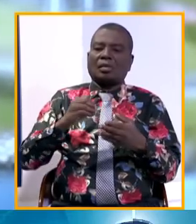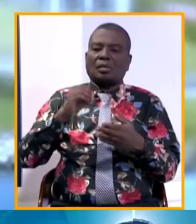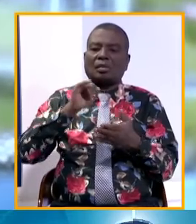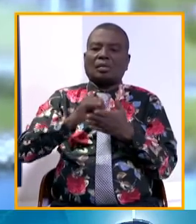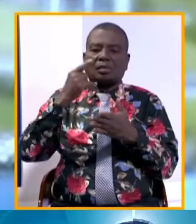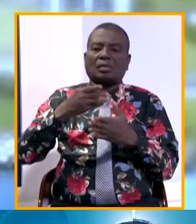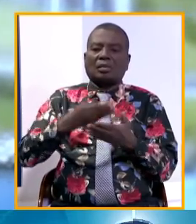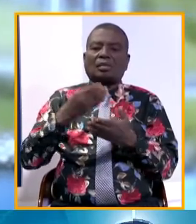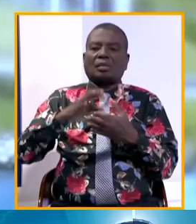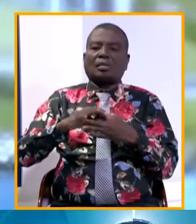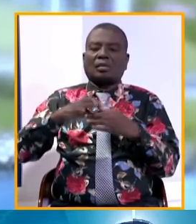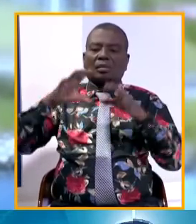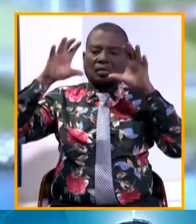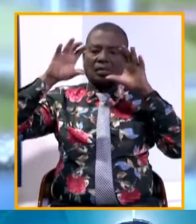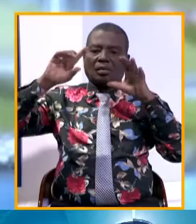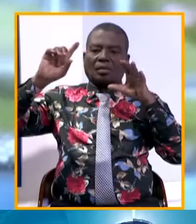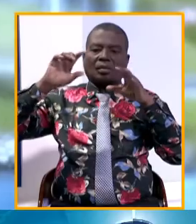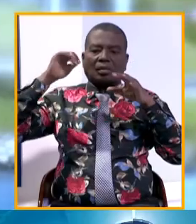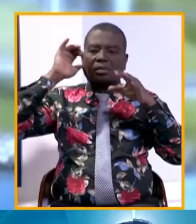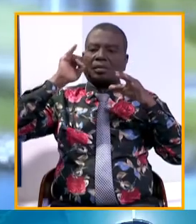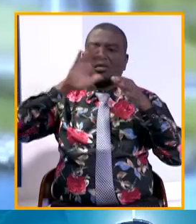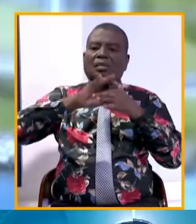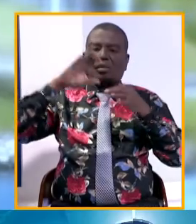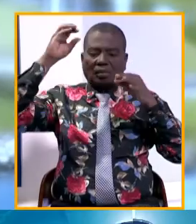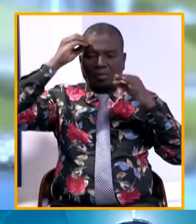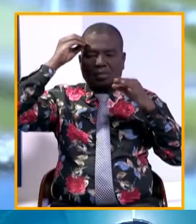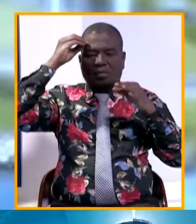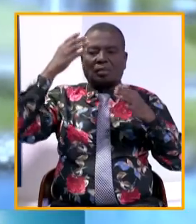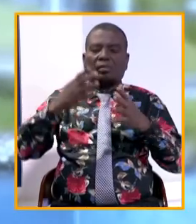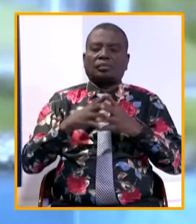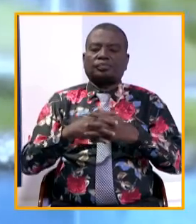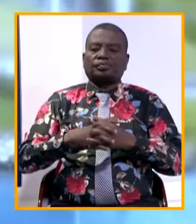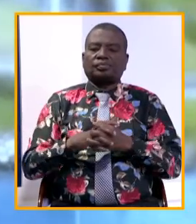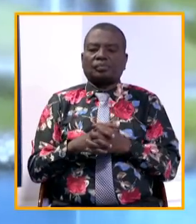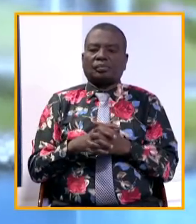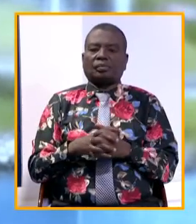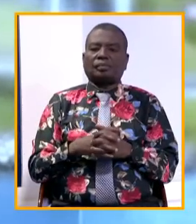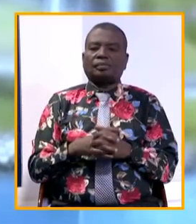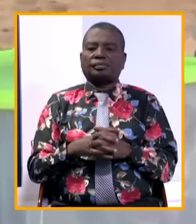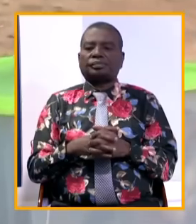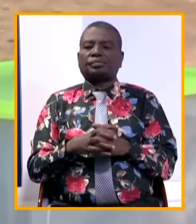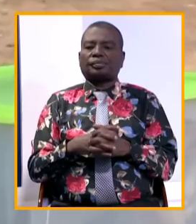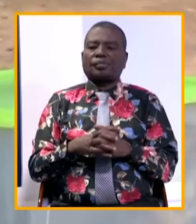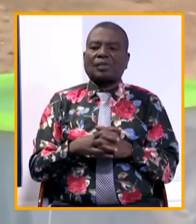première dame Dominique Ouattara. Les détails, Soro Corona de RTI Bouaké.